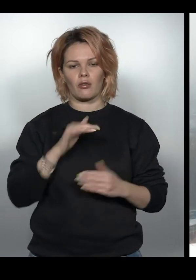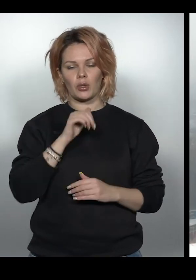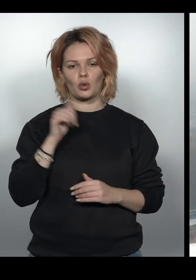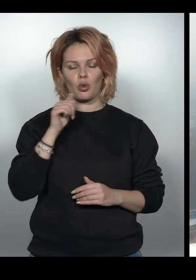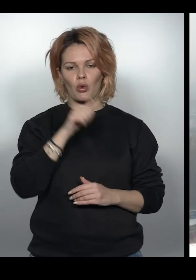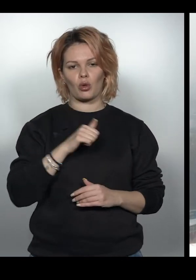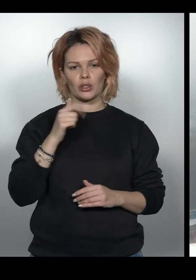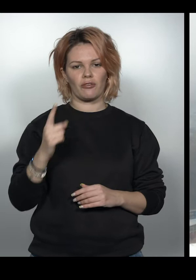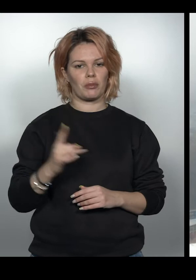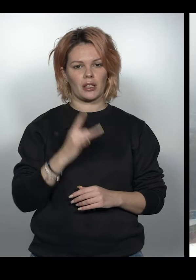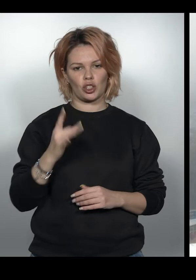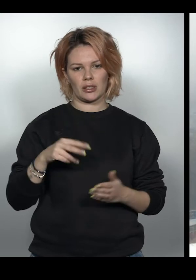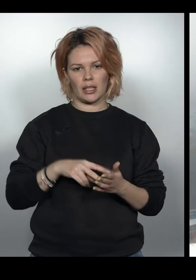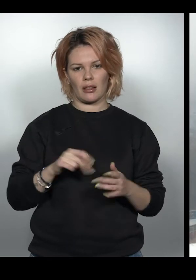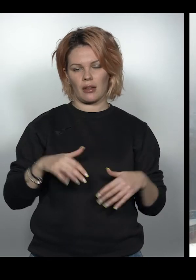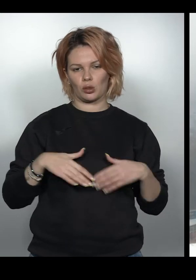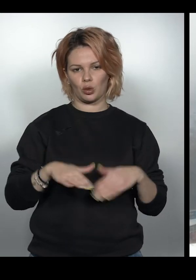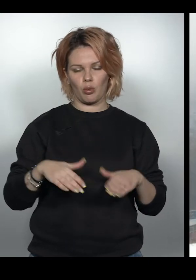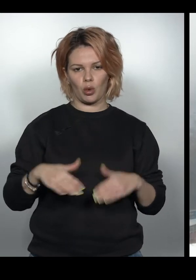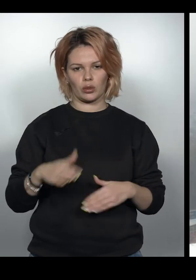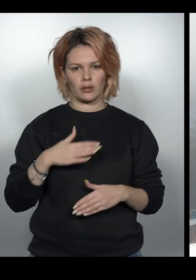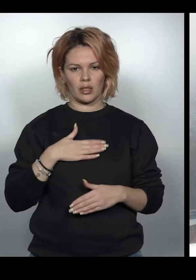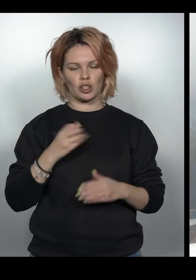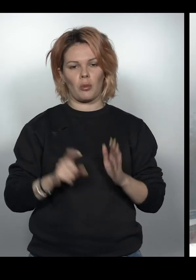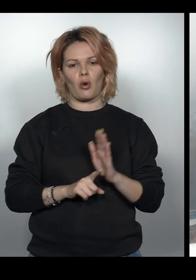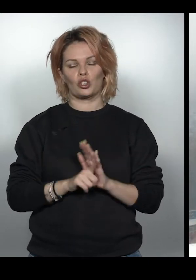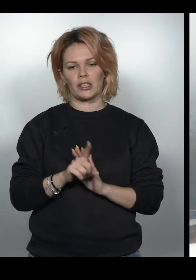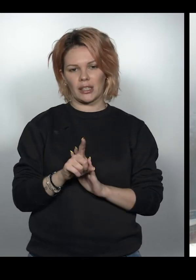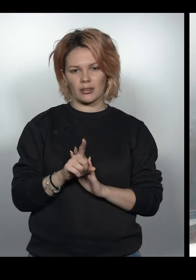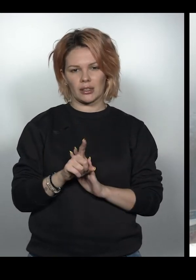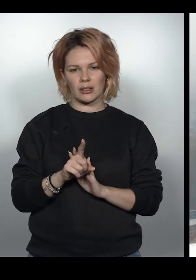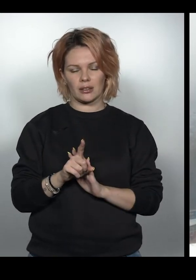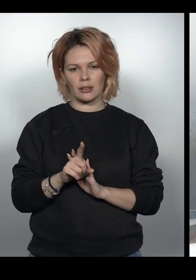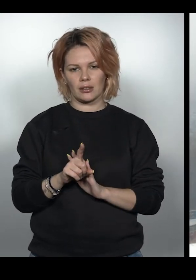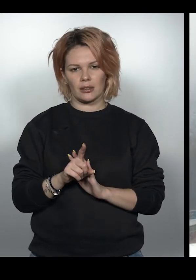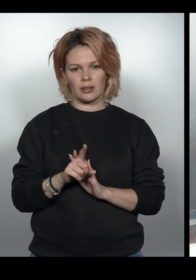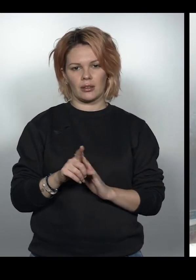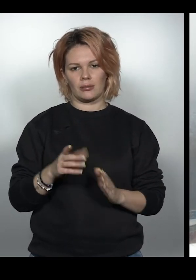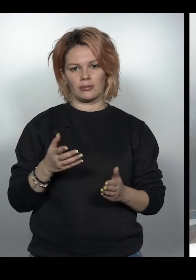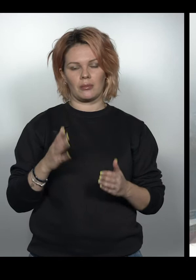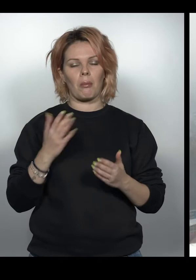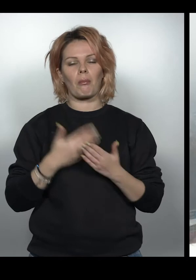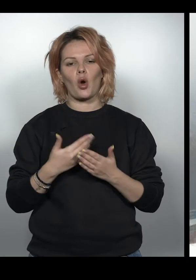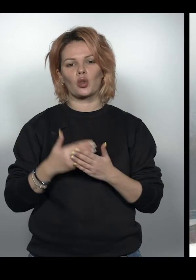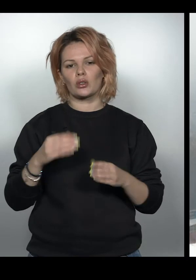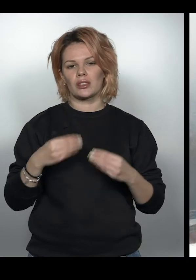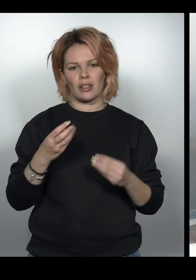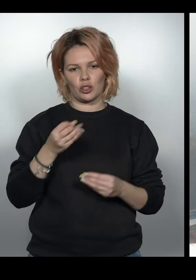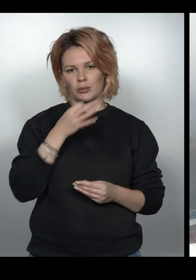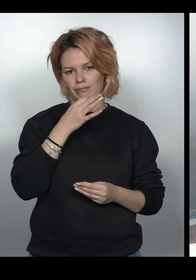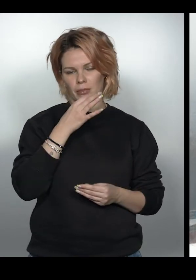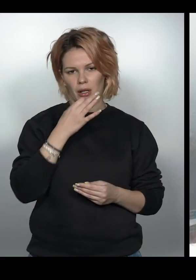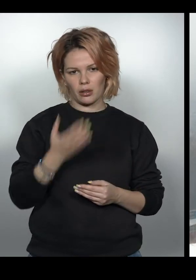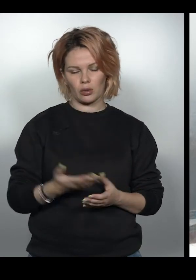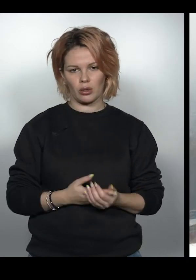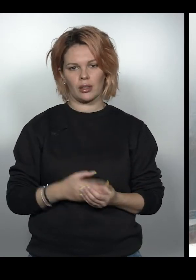минулому році вперше стала на сноуборд. Вона ще є початківцем і ще якихось прогнозів давати по її поводу